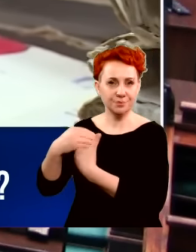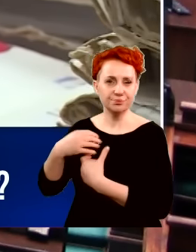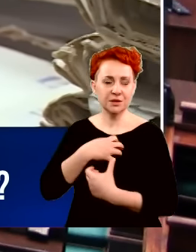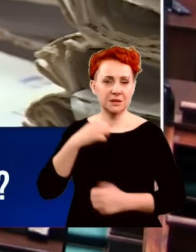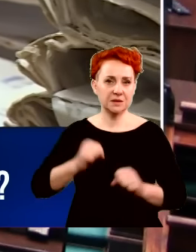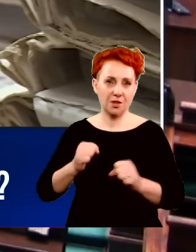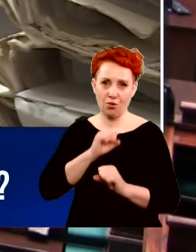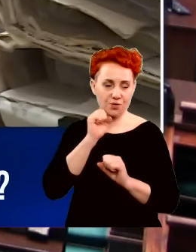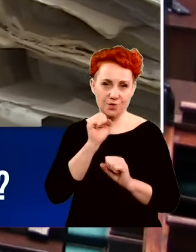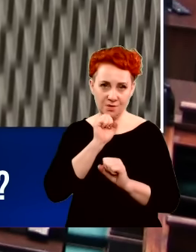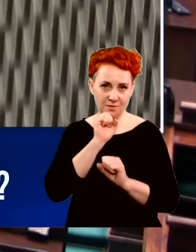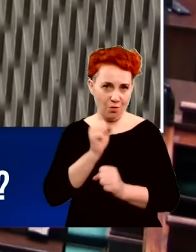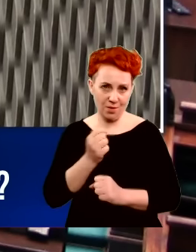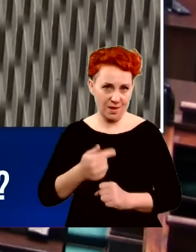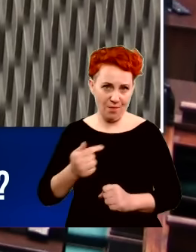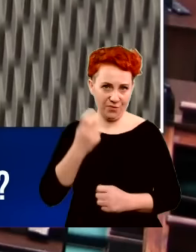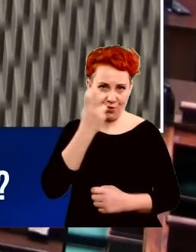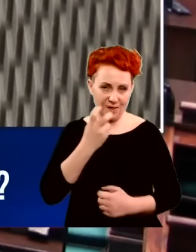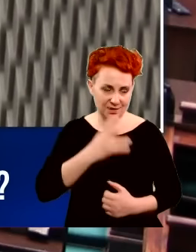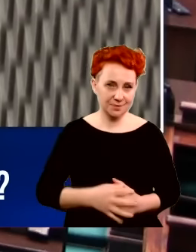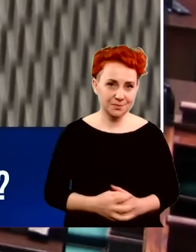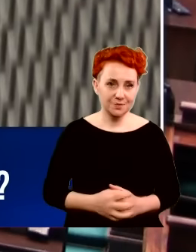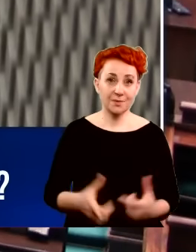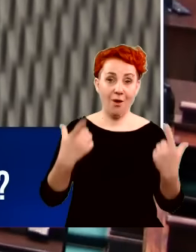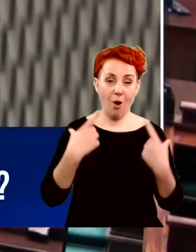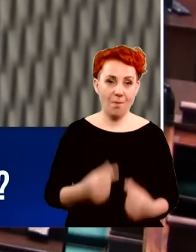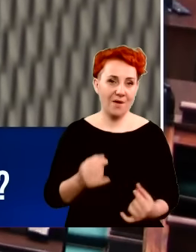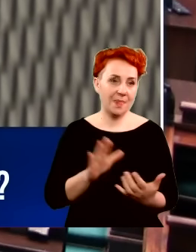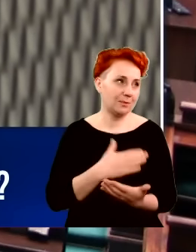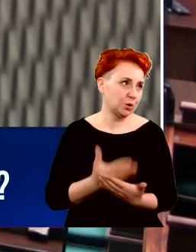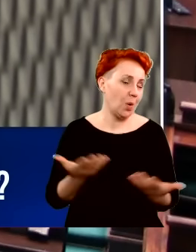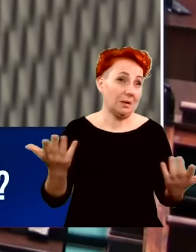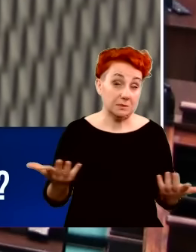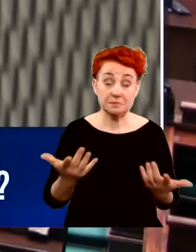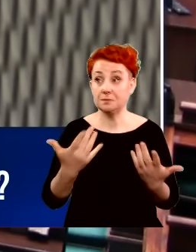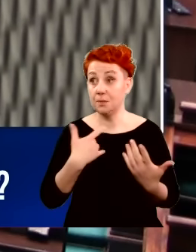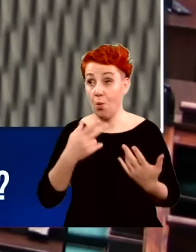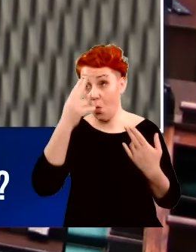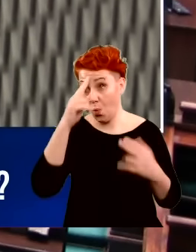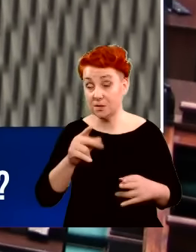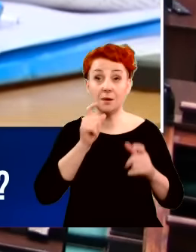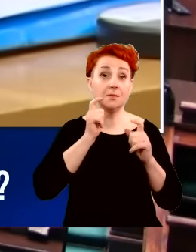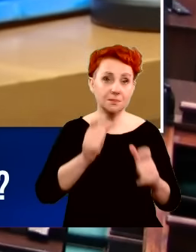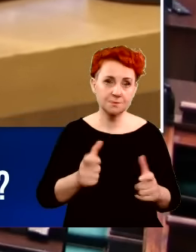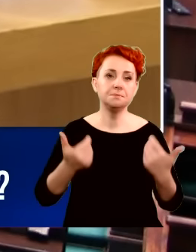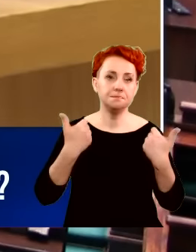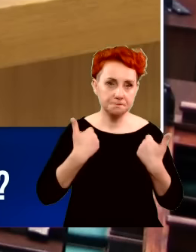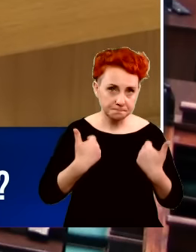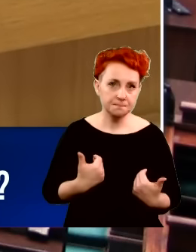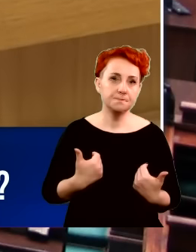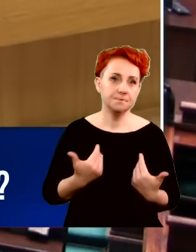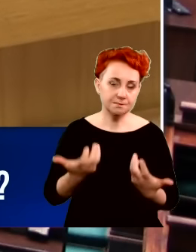interesować obywatel który uznaje i na przykład to publicznie że jest zwolennikiem takiego